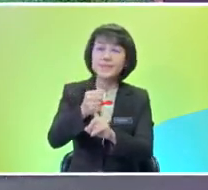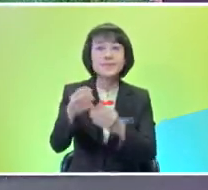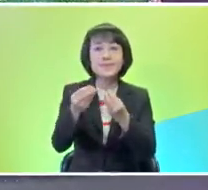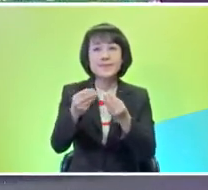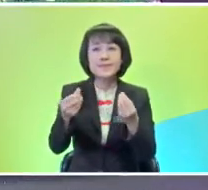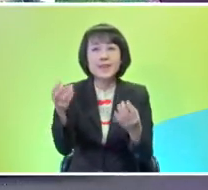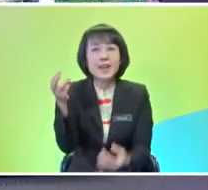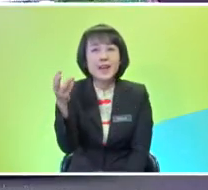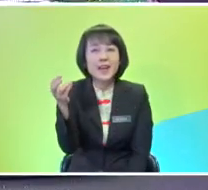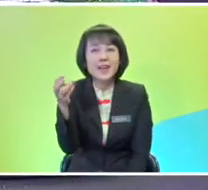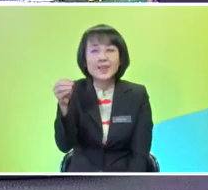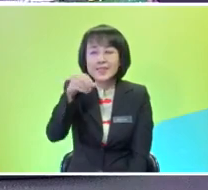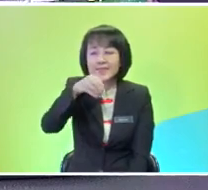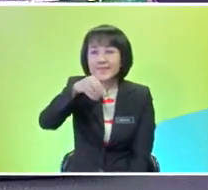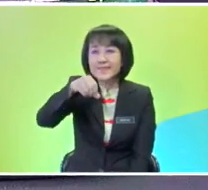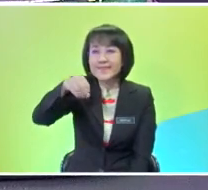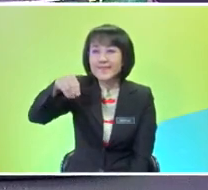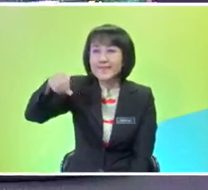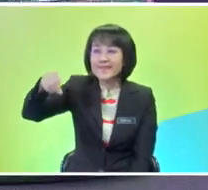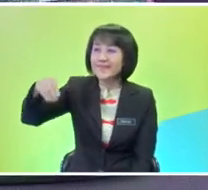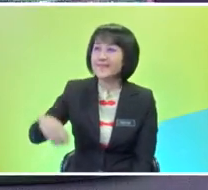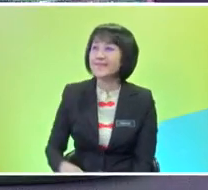dengan tangan kita